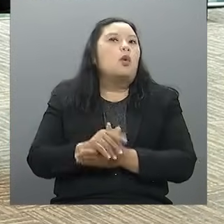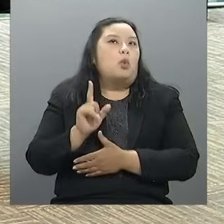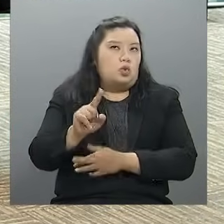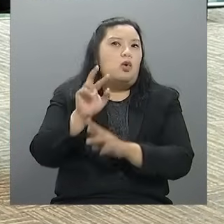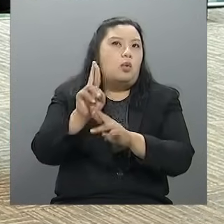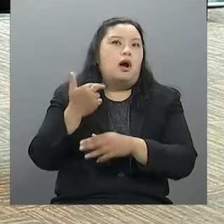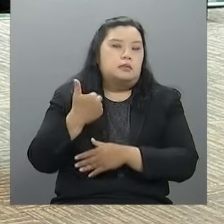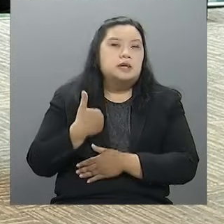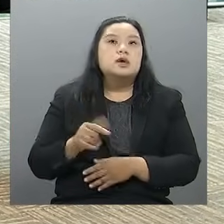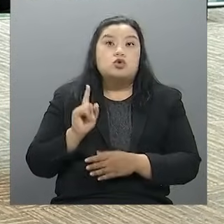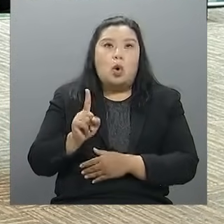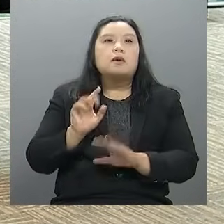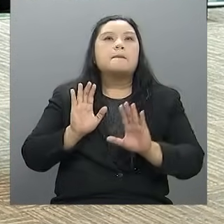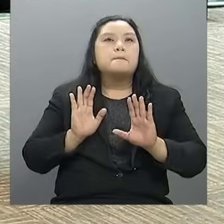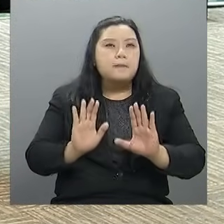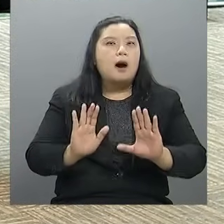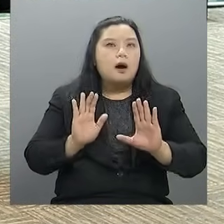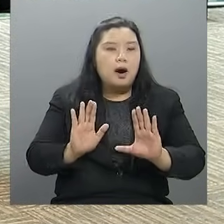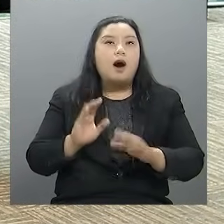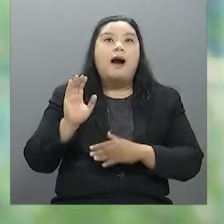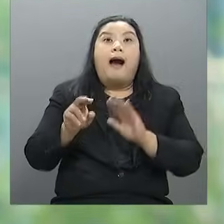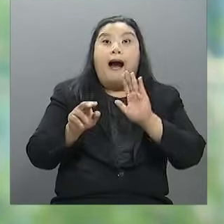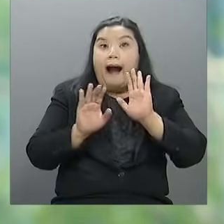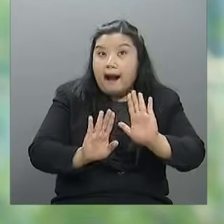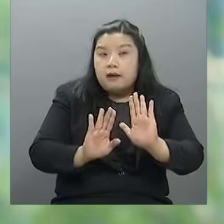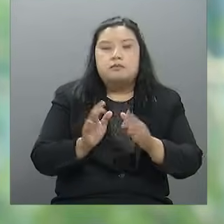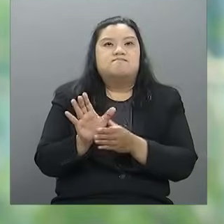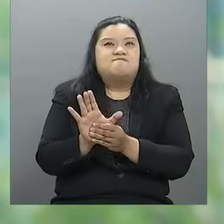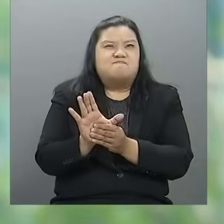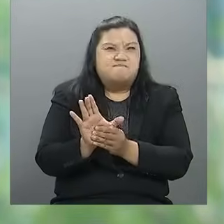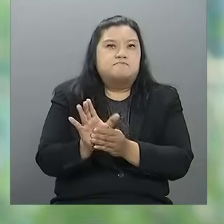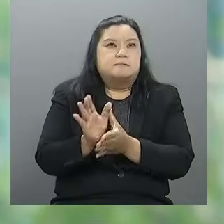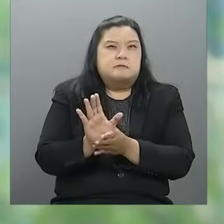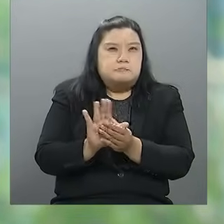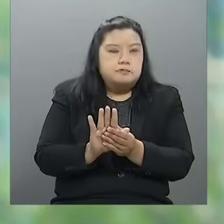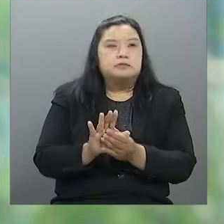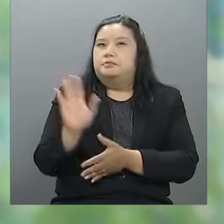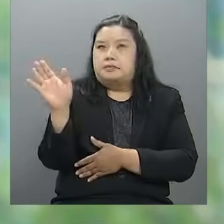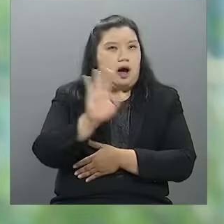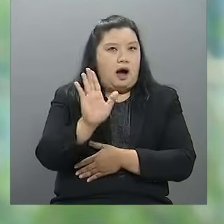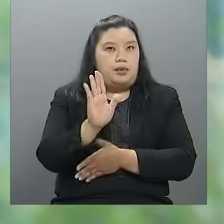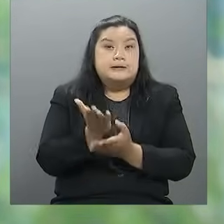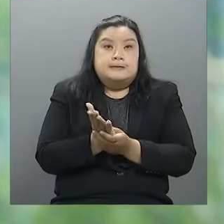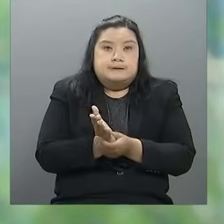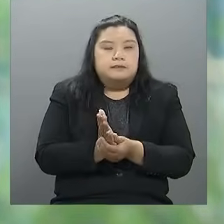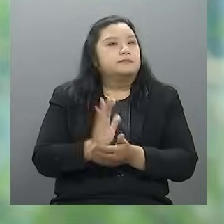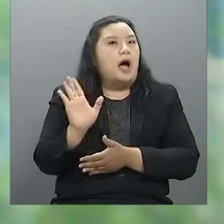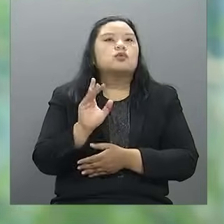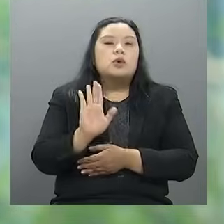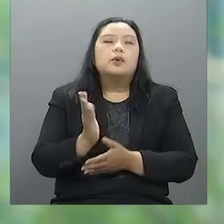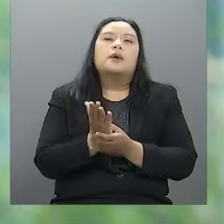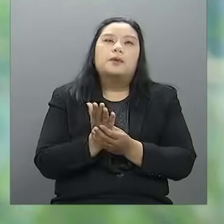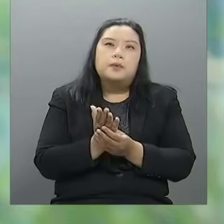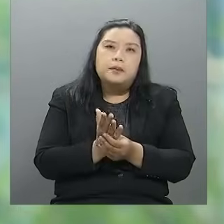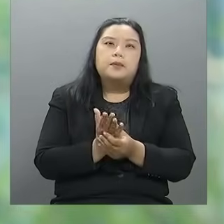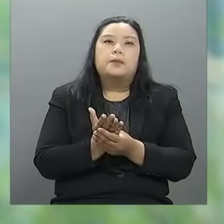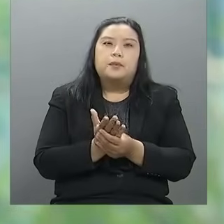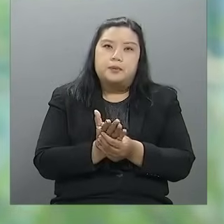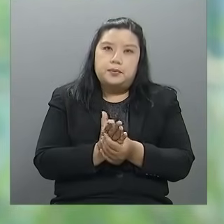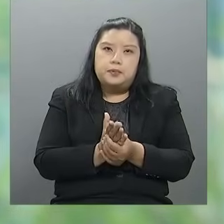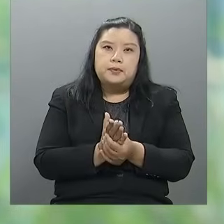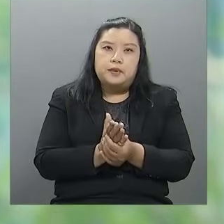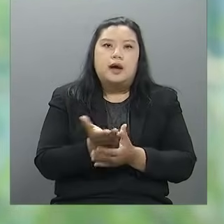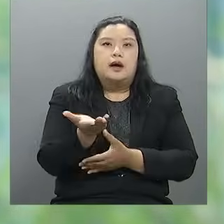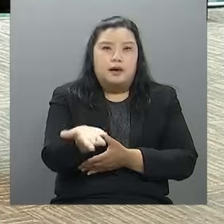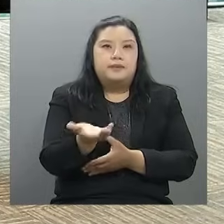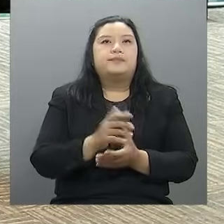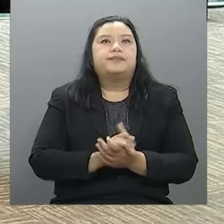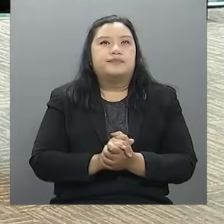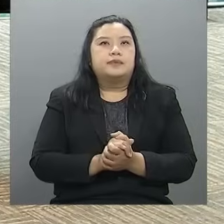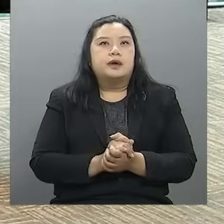ว